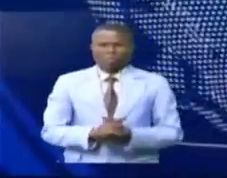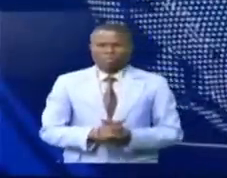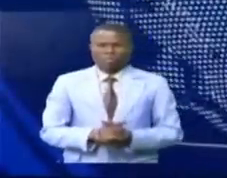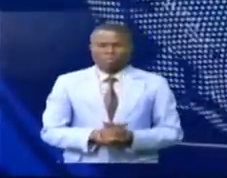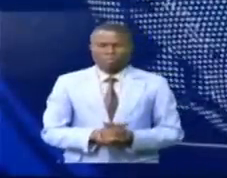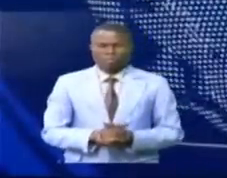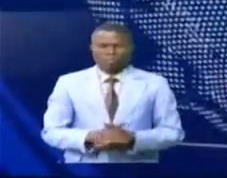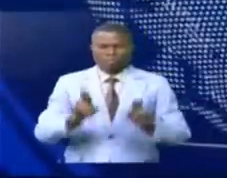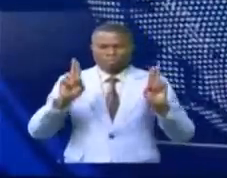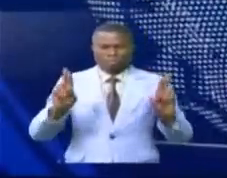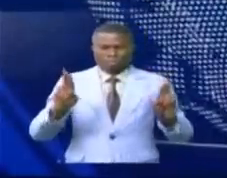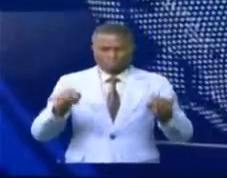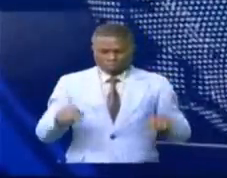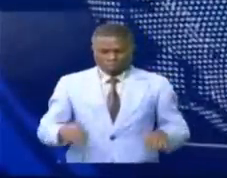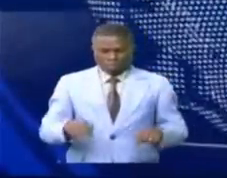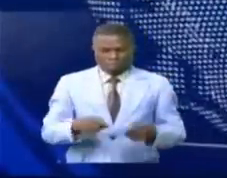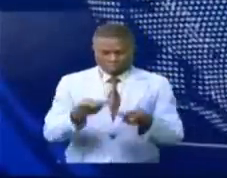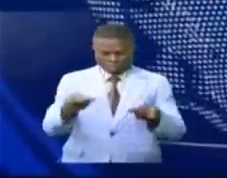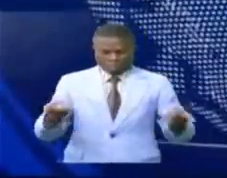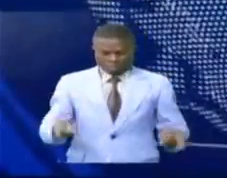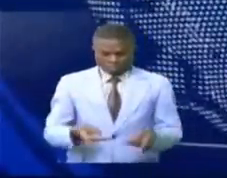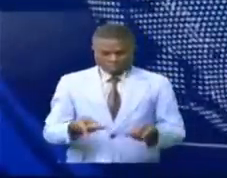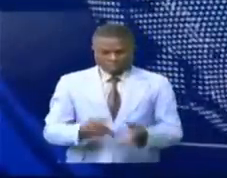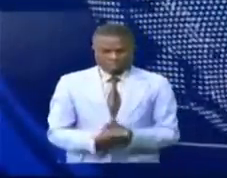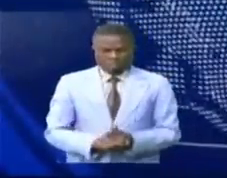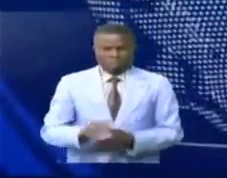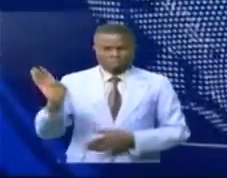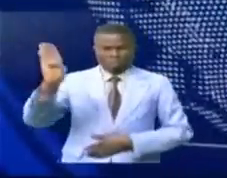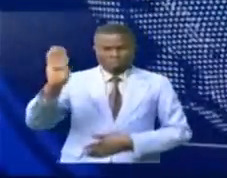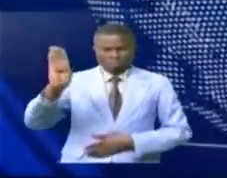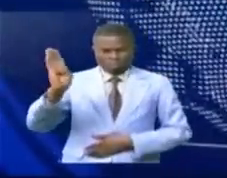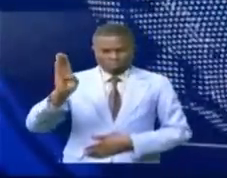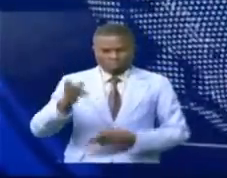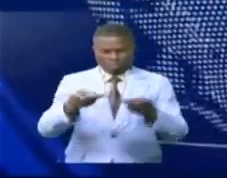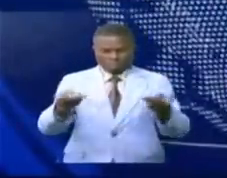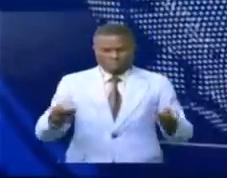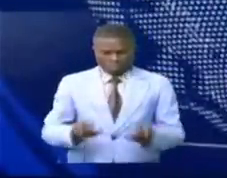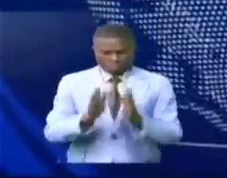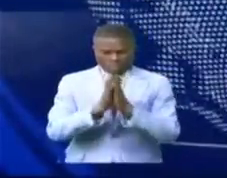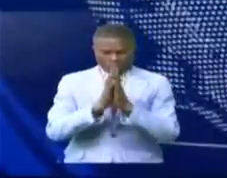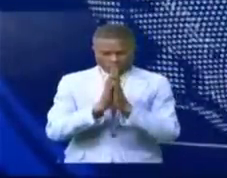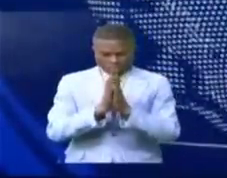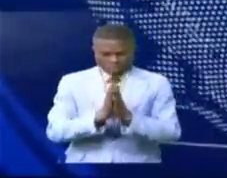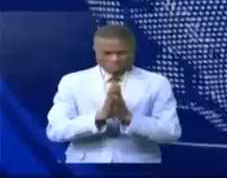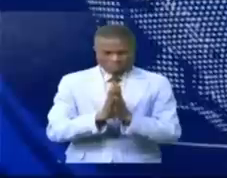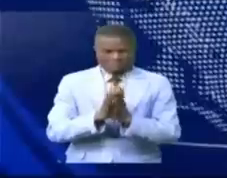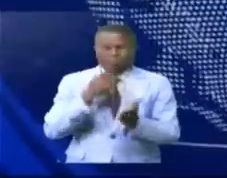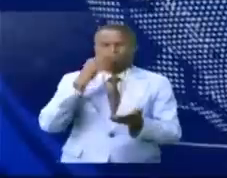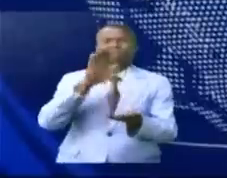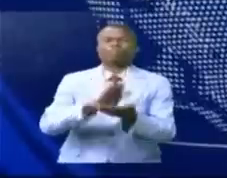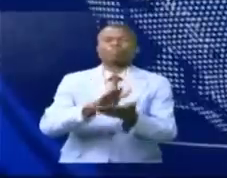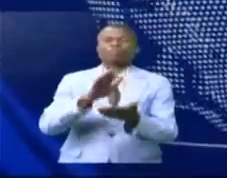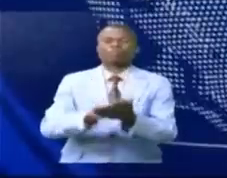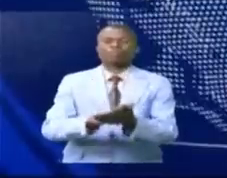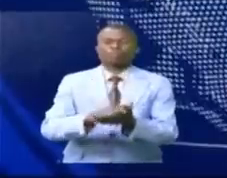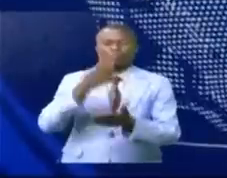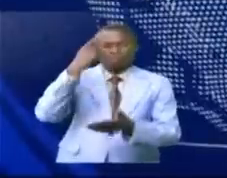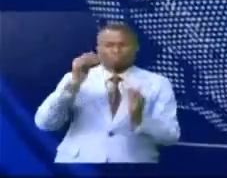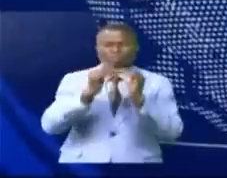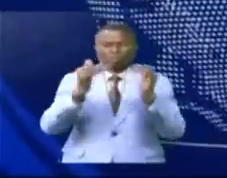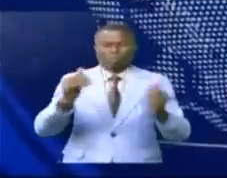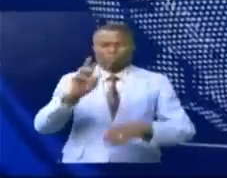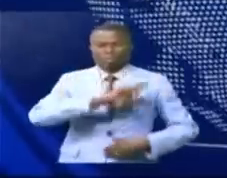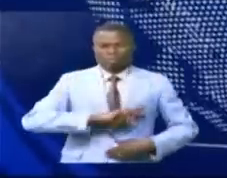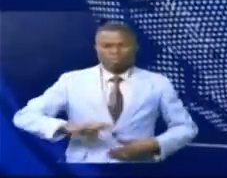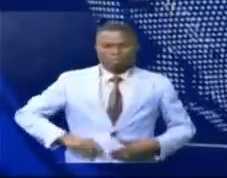Et religion à présent, l'espace du Jardin botanique a servi de cadre pour les cultes d'action des grâces pour la paix en